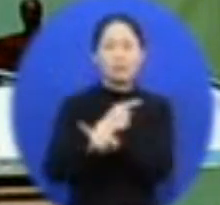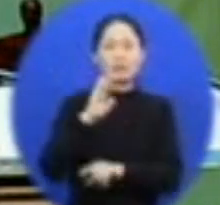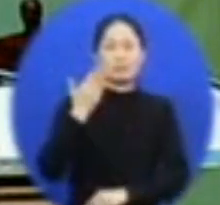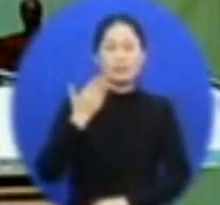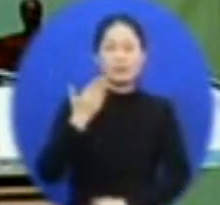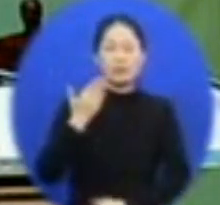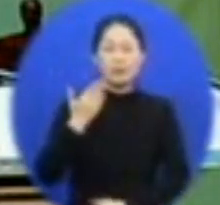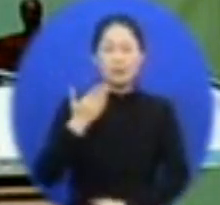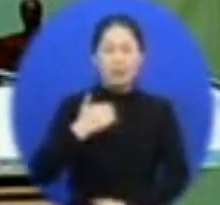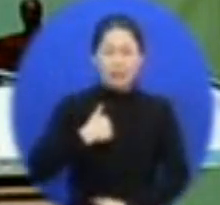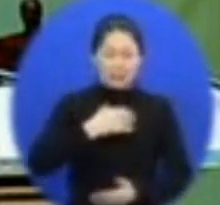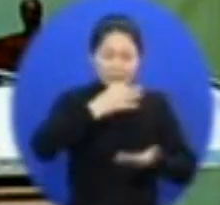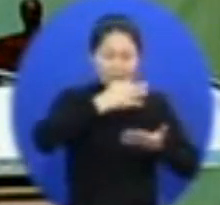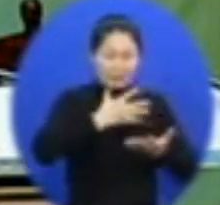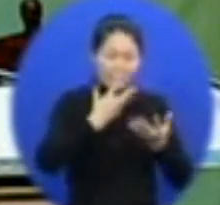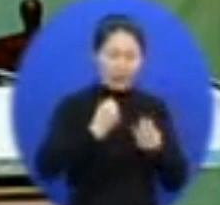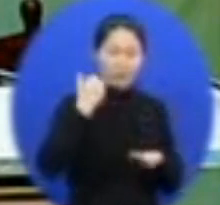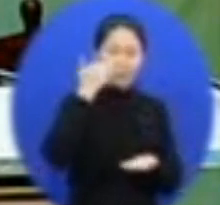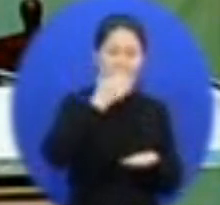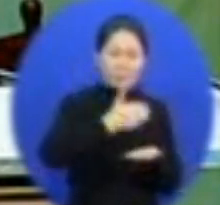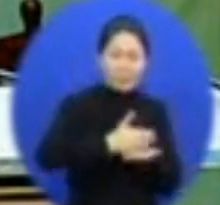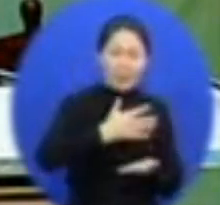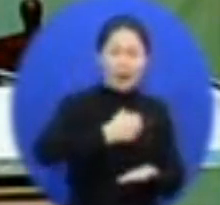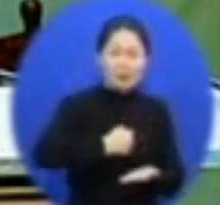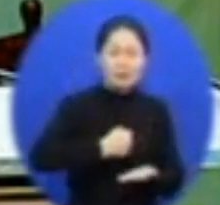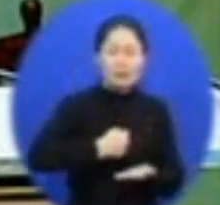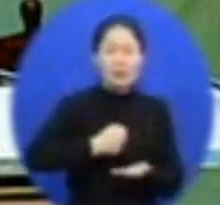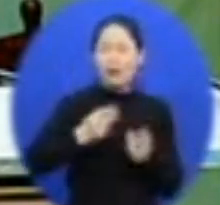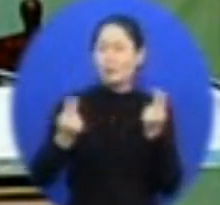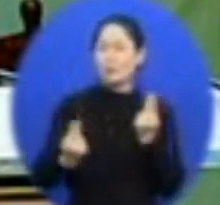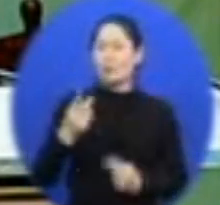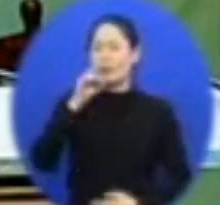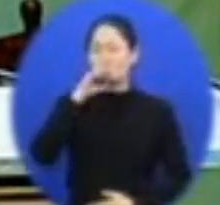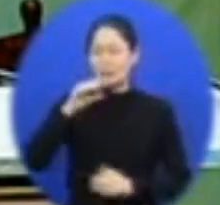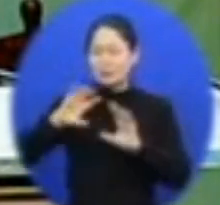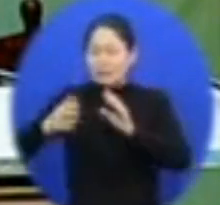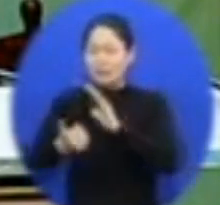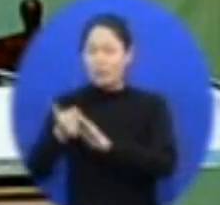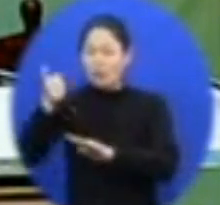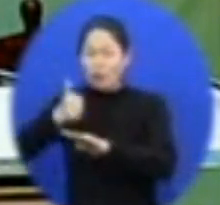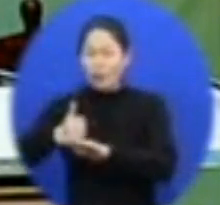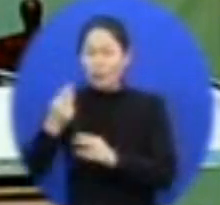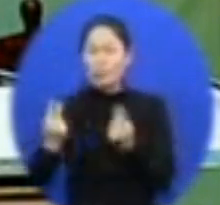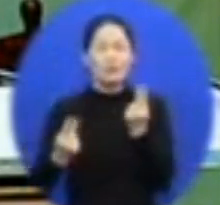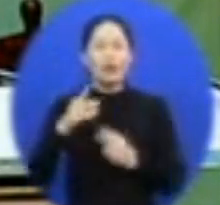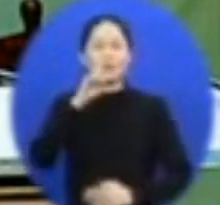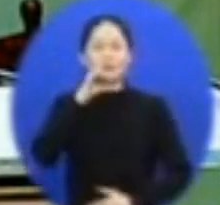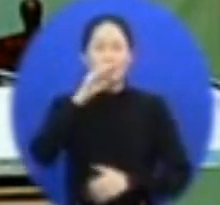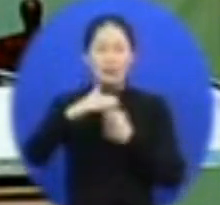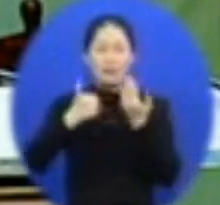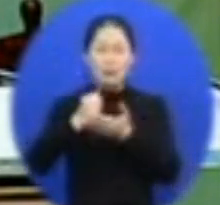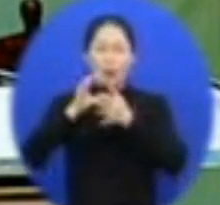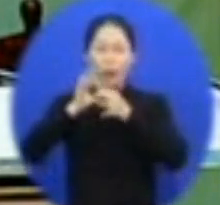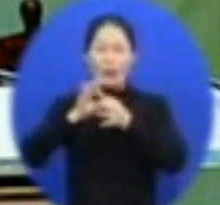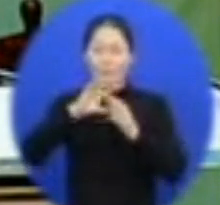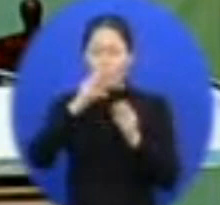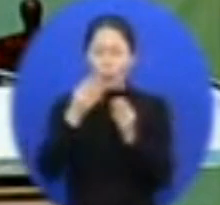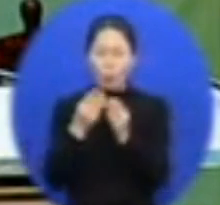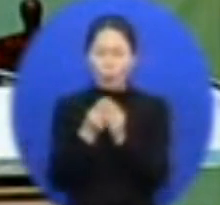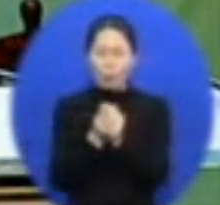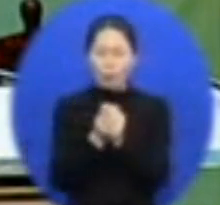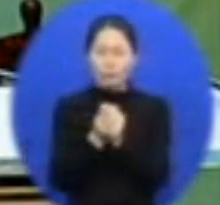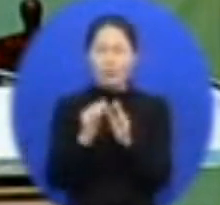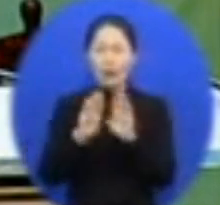많이 가진 것과 비교가 안돼요 세상에서 성공한 것과 비교가 안되요 하나님과의 관계가 온전히